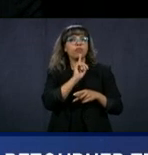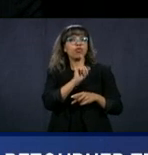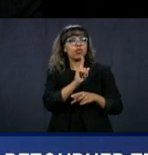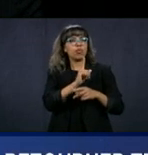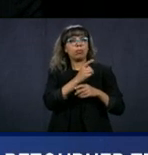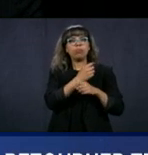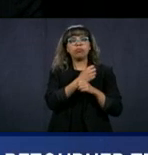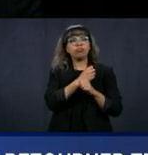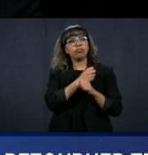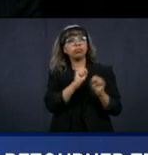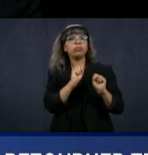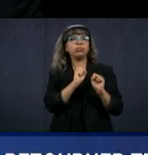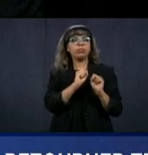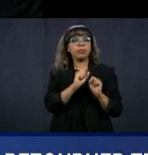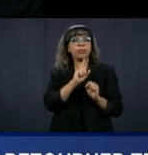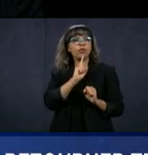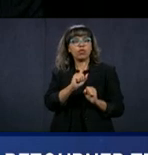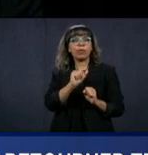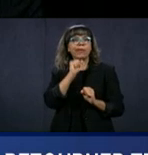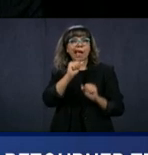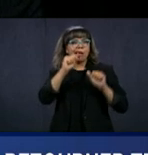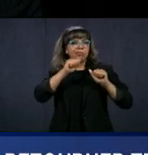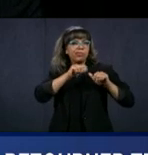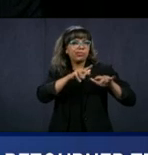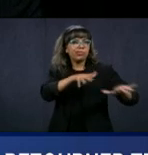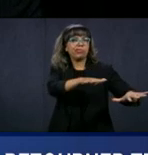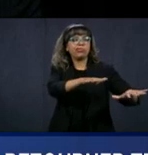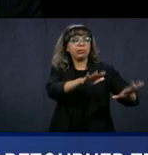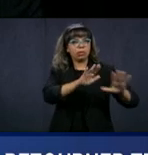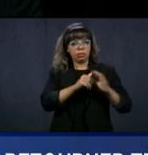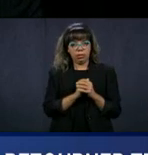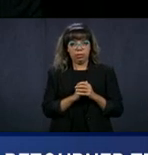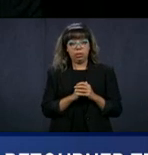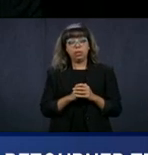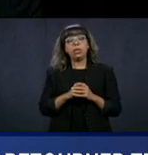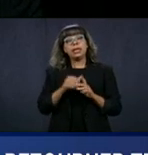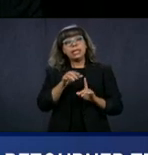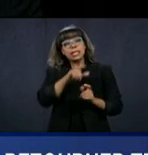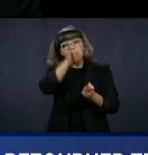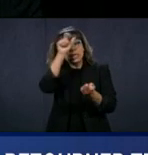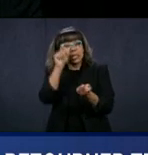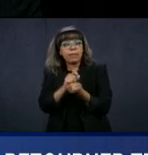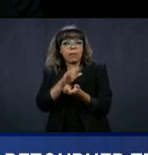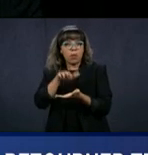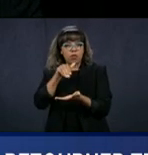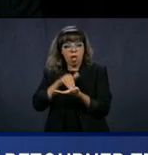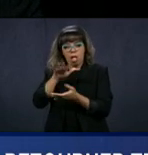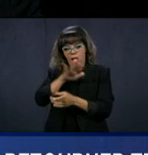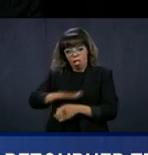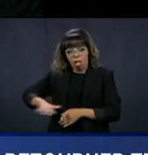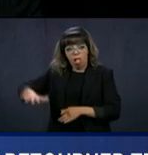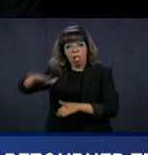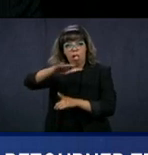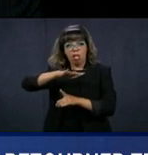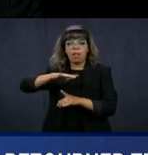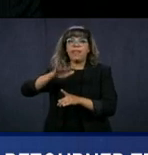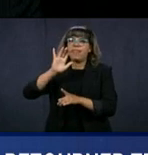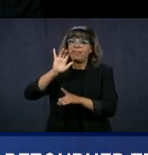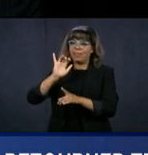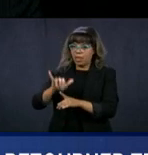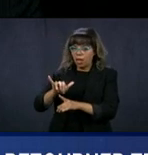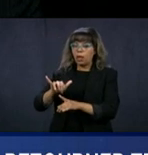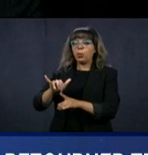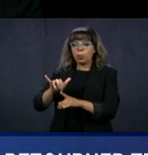des mesures de prévention pour prévenir la transmission des infections. Ce qui se passe à Montréal, brièvement, c'est que nous avons